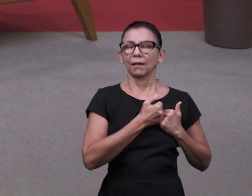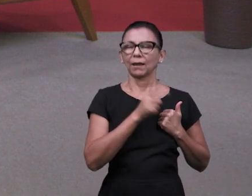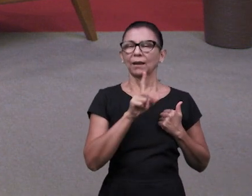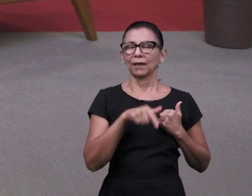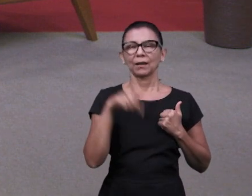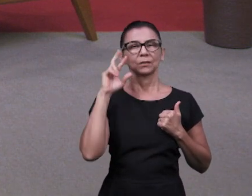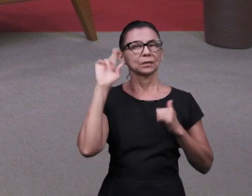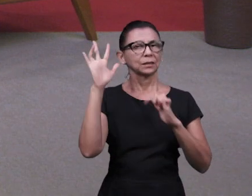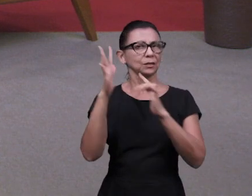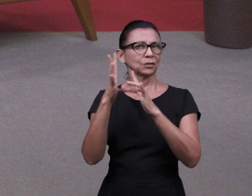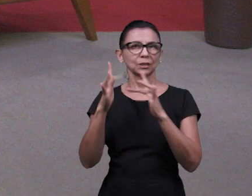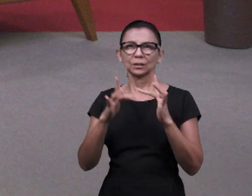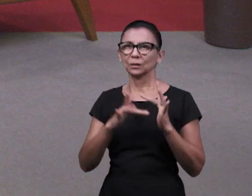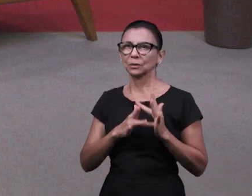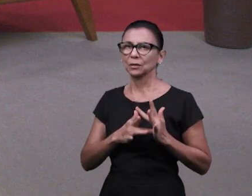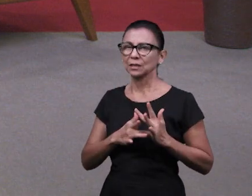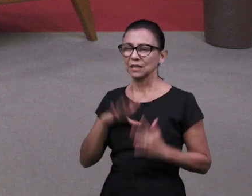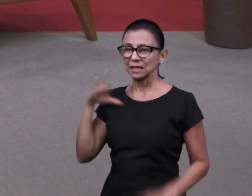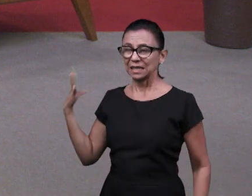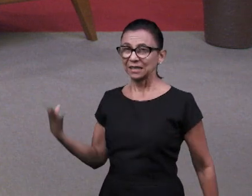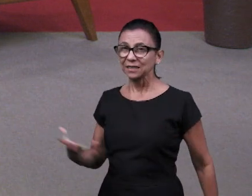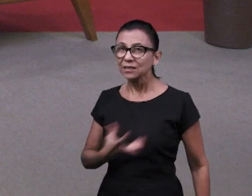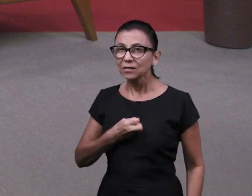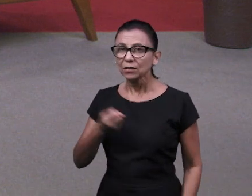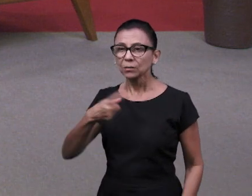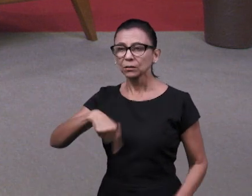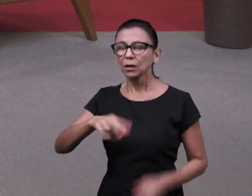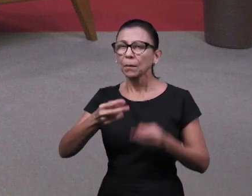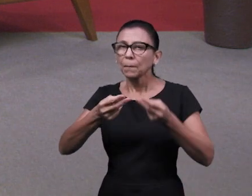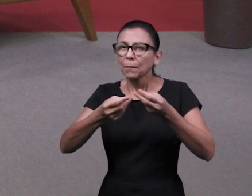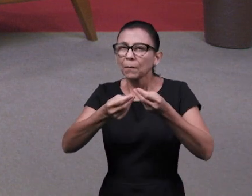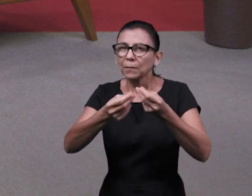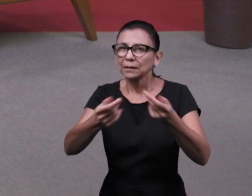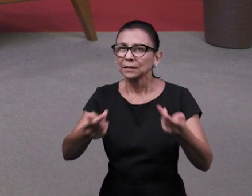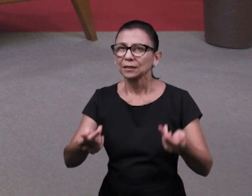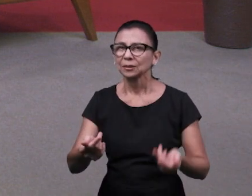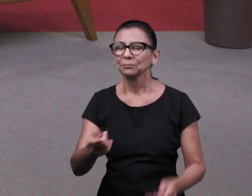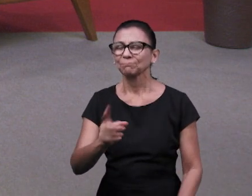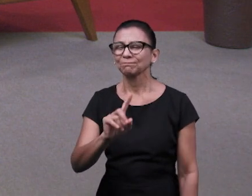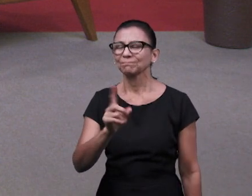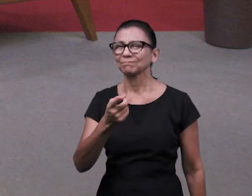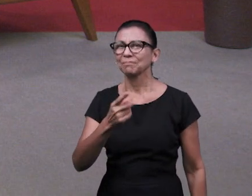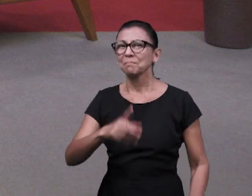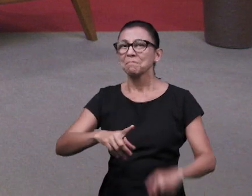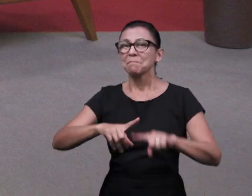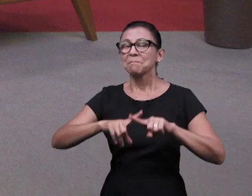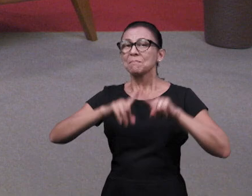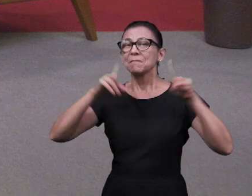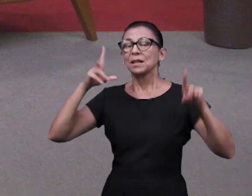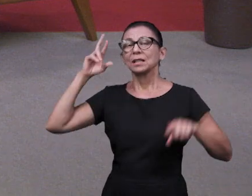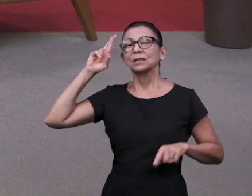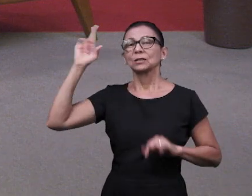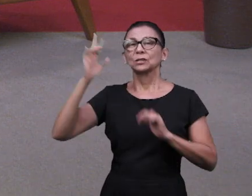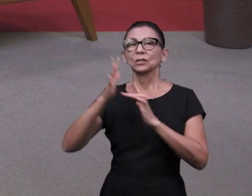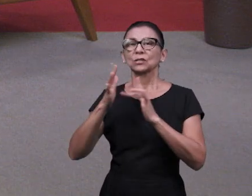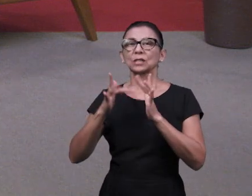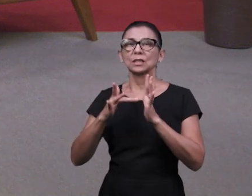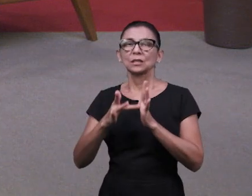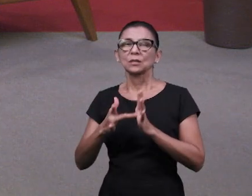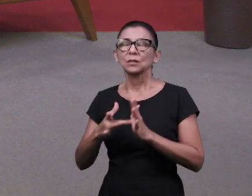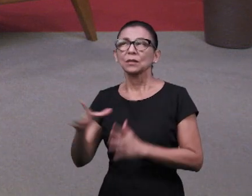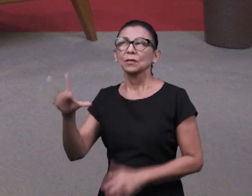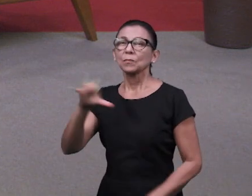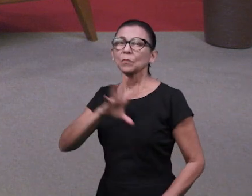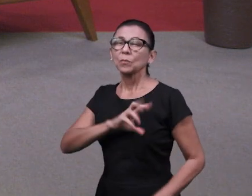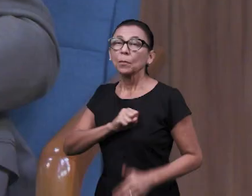salut, n'est pas mérité par nous, mais même comme ça, lui, par amour,